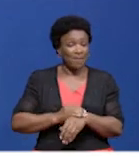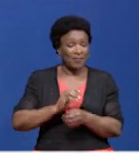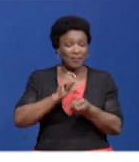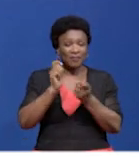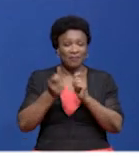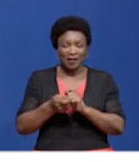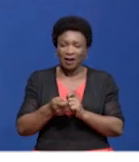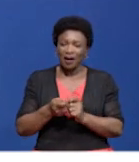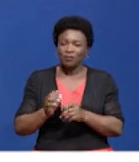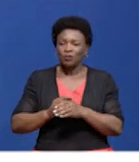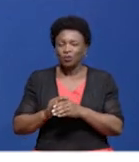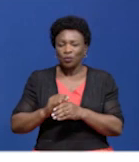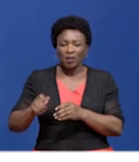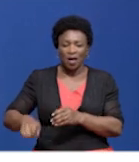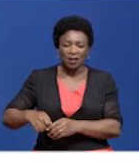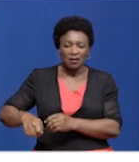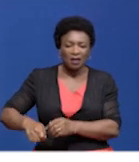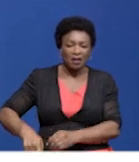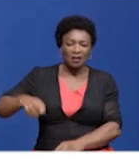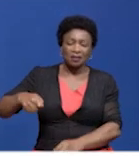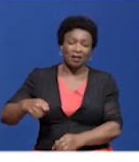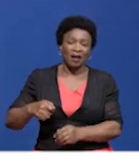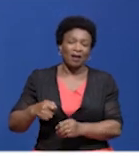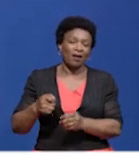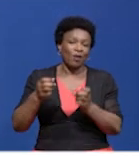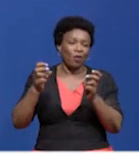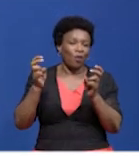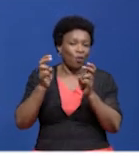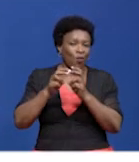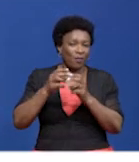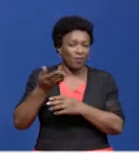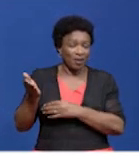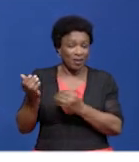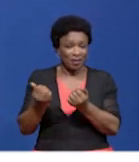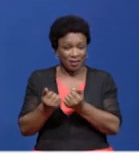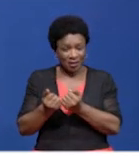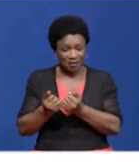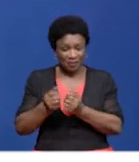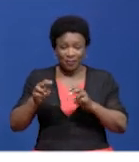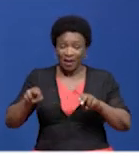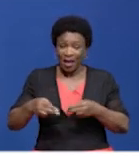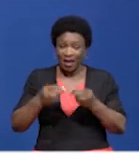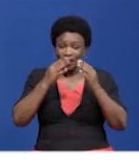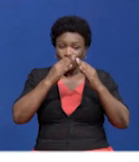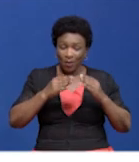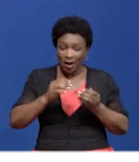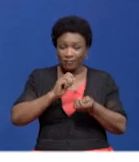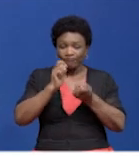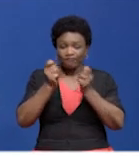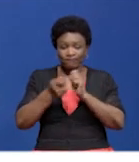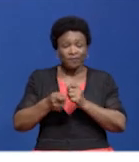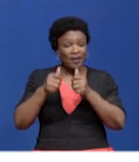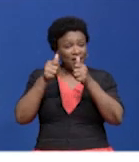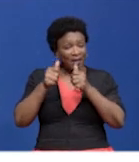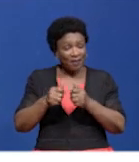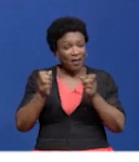hial majer na umeme una ukwa nje hema maji lakini nyumbani badal keme umeme